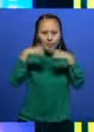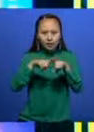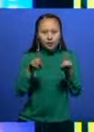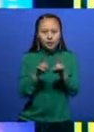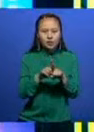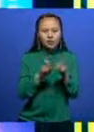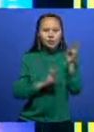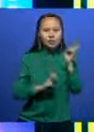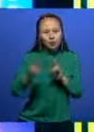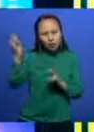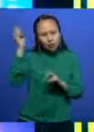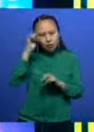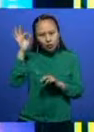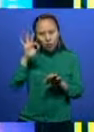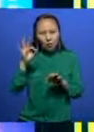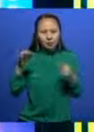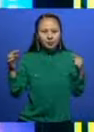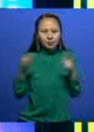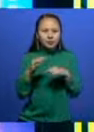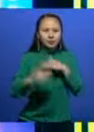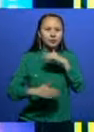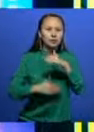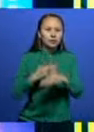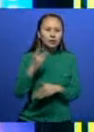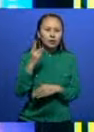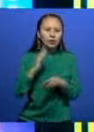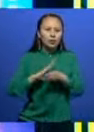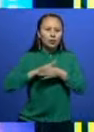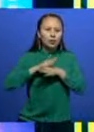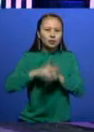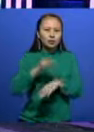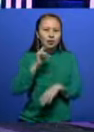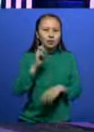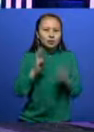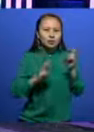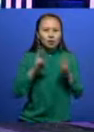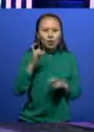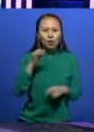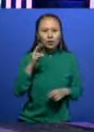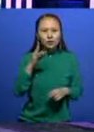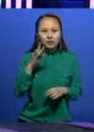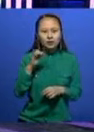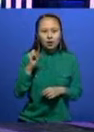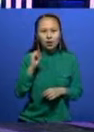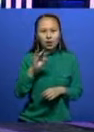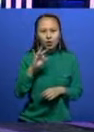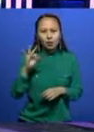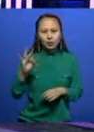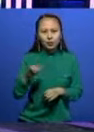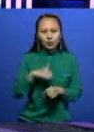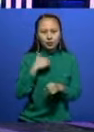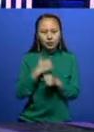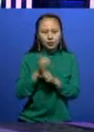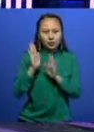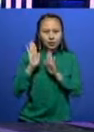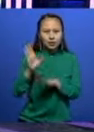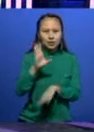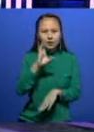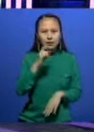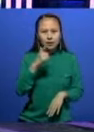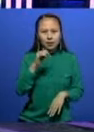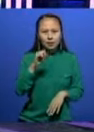техникалық және кәсіптік білім беру жүйесін жетілдіру мәселелерін талқылайды. Хабар қонағы Кәсіпқор холдингі кәсіпкерлік емес акционерлік қоғамы басқарма